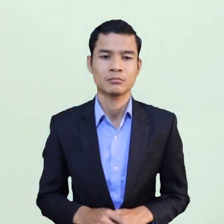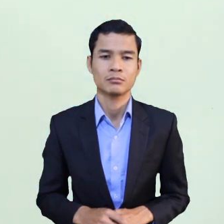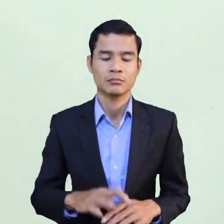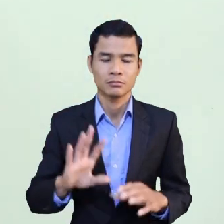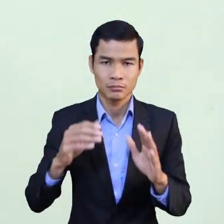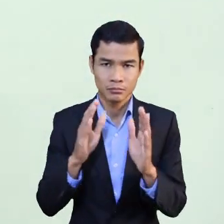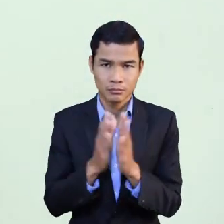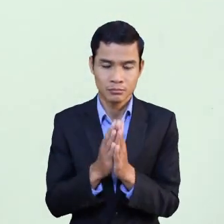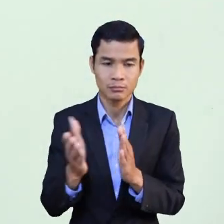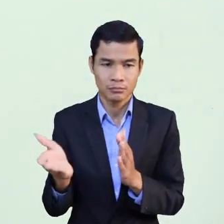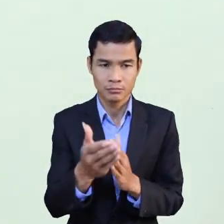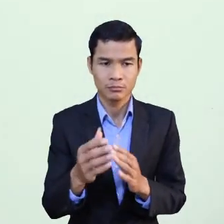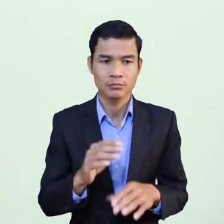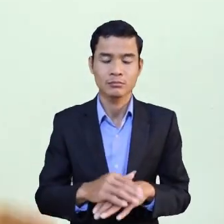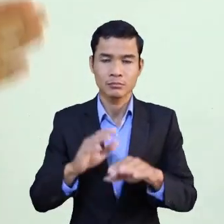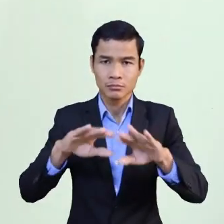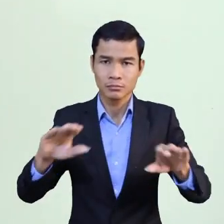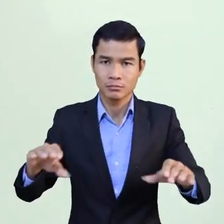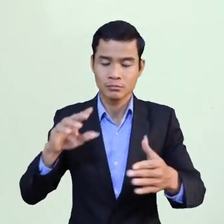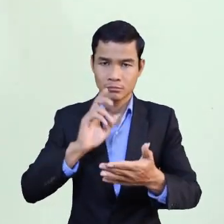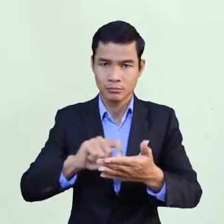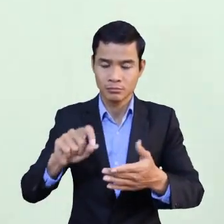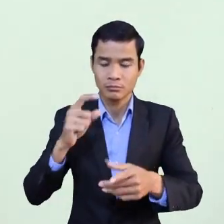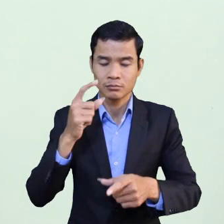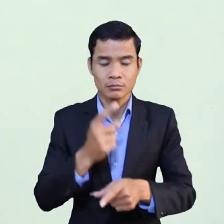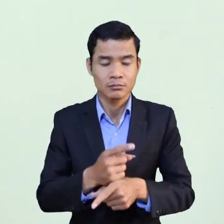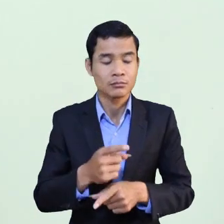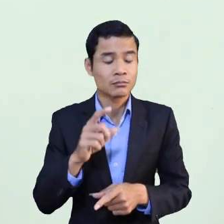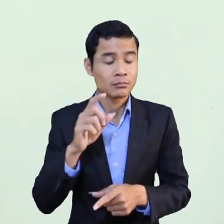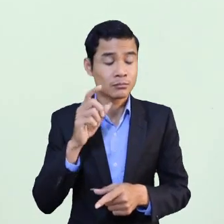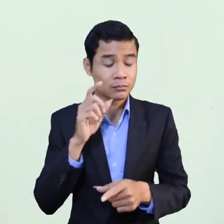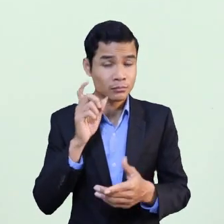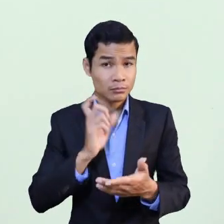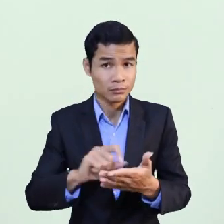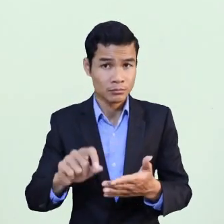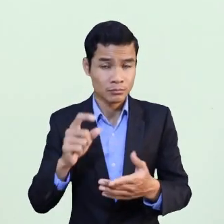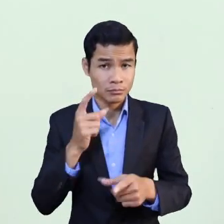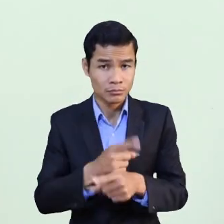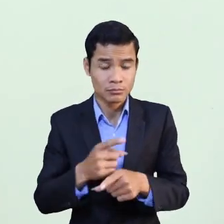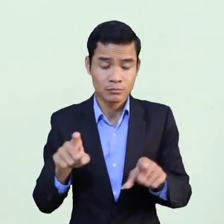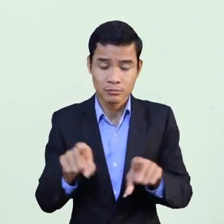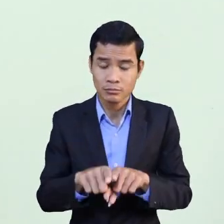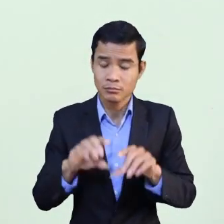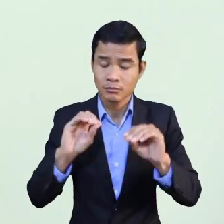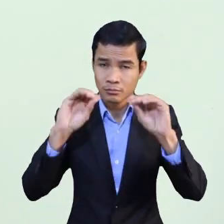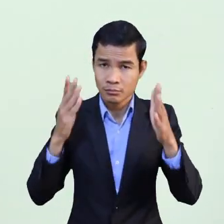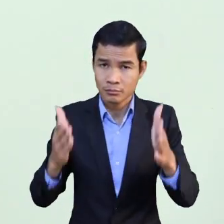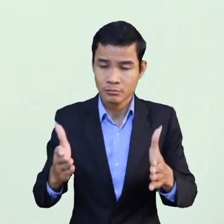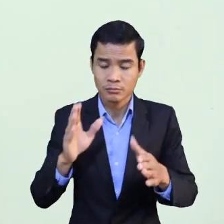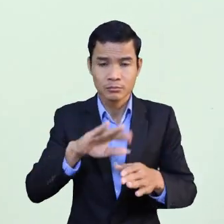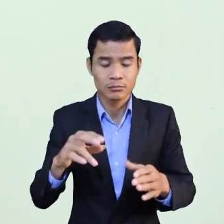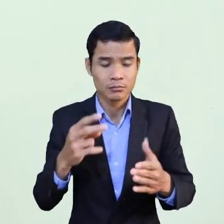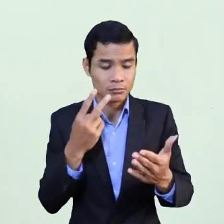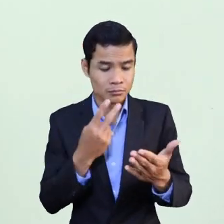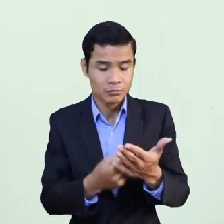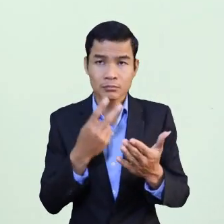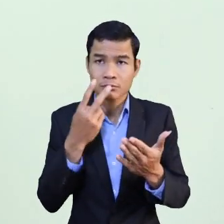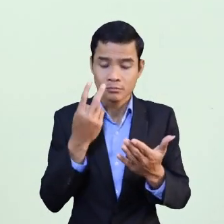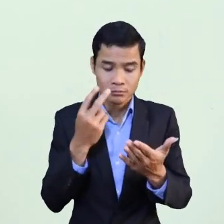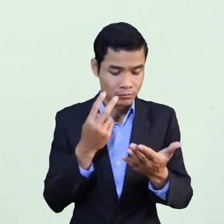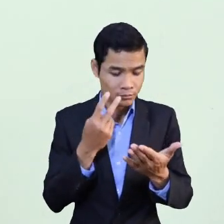ចាអរគុណកូនកូនតើកូនសរសេរបានត្រឹមត្រូវដោយអ្នកគ្រូដែរឬទេកូនចាឥឡូវកូនផ្ទៀងផ្ទាត់ជាមួយអ្ន